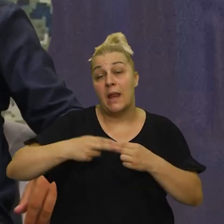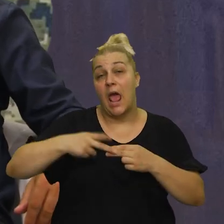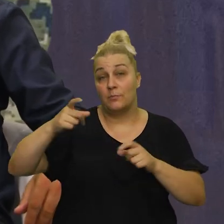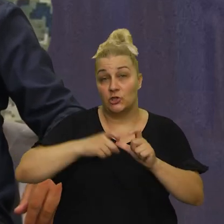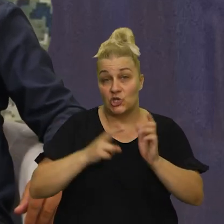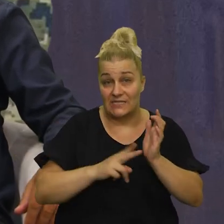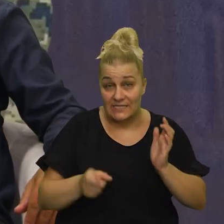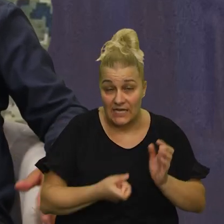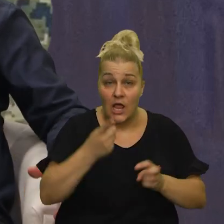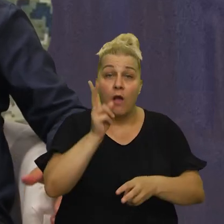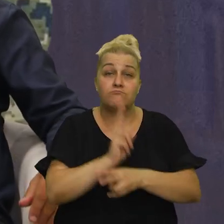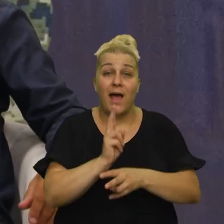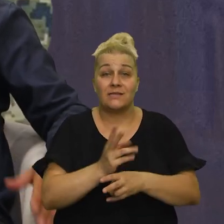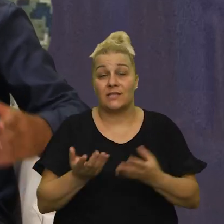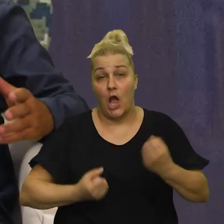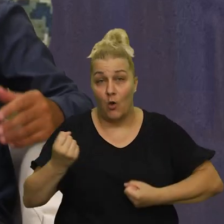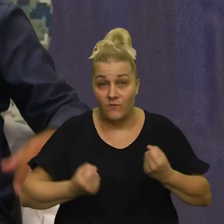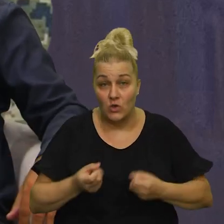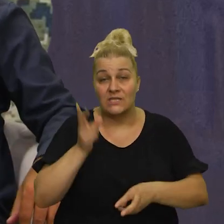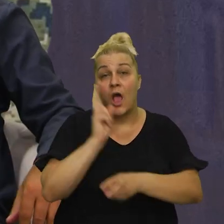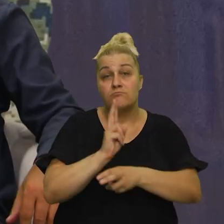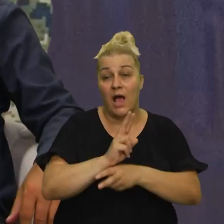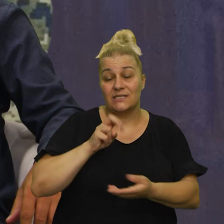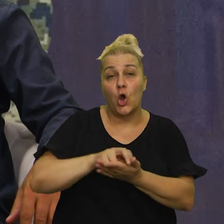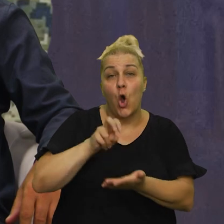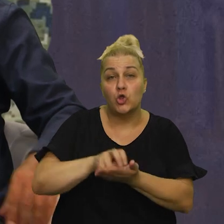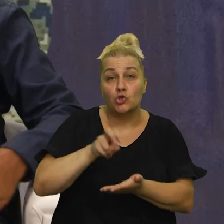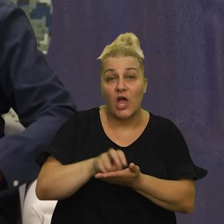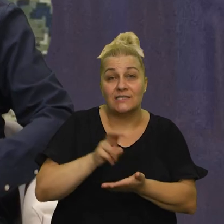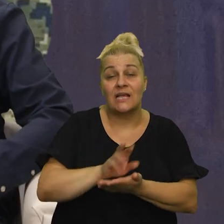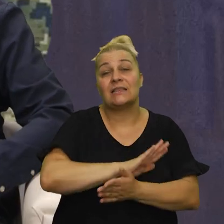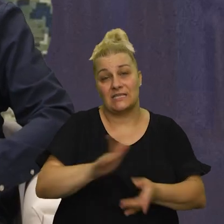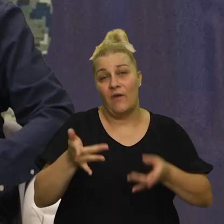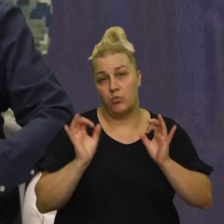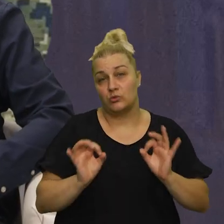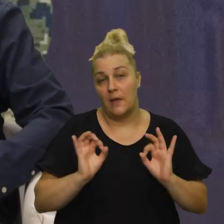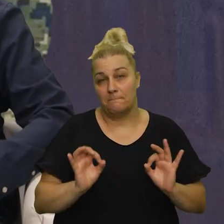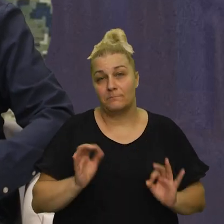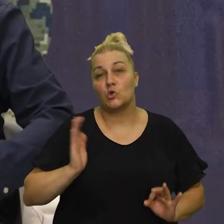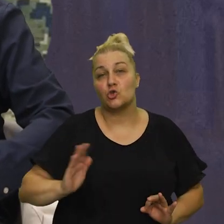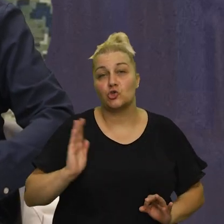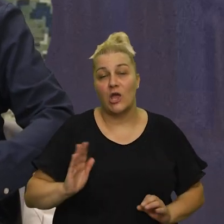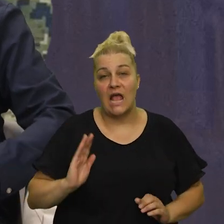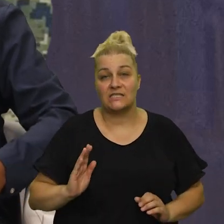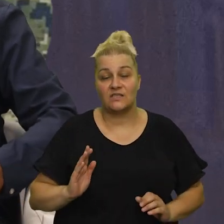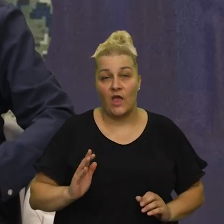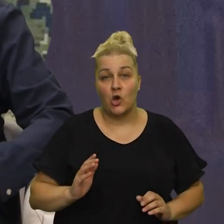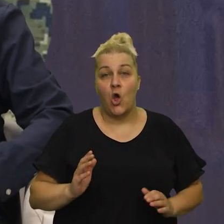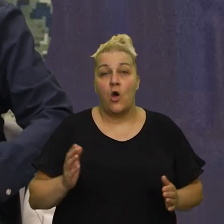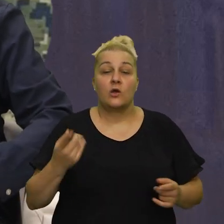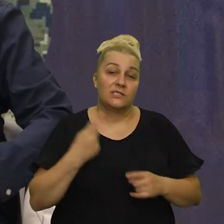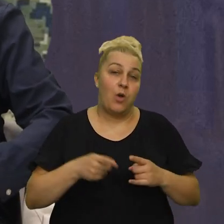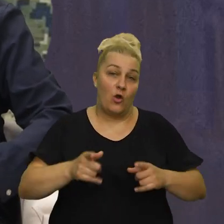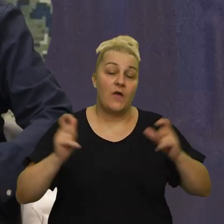Sinju. Pazite kako vozite, pazite na naše hodočasnike da to sve protekne u jednom dostojanstvenom tonu kako taj